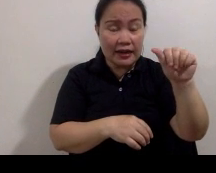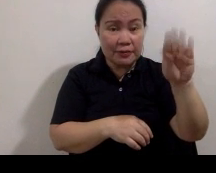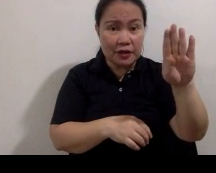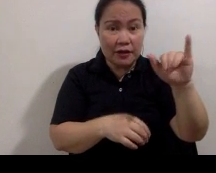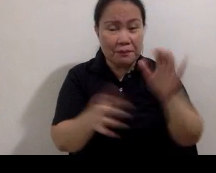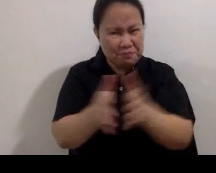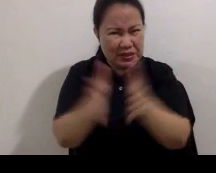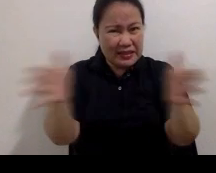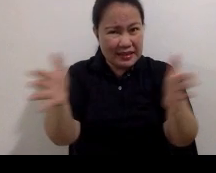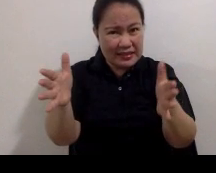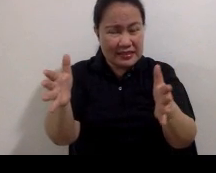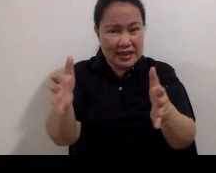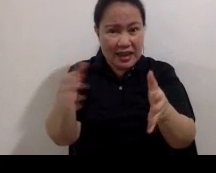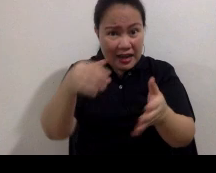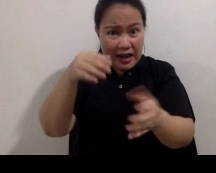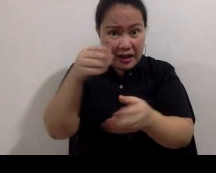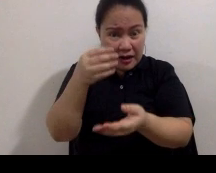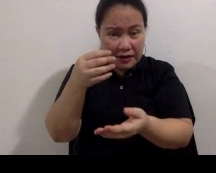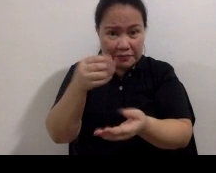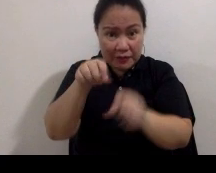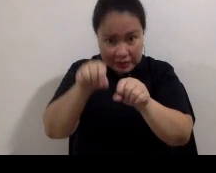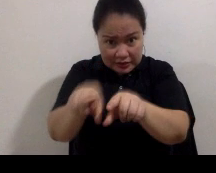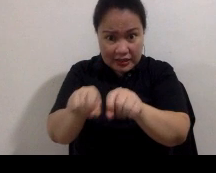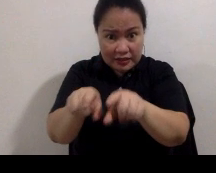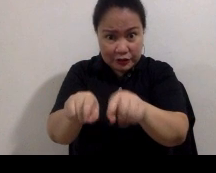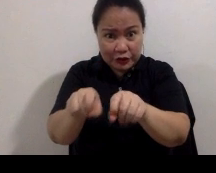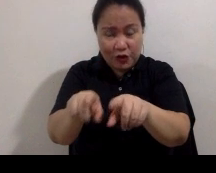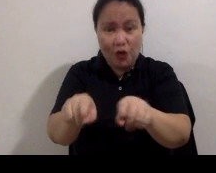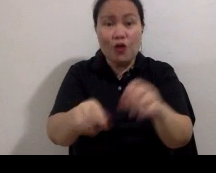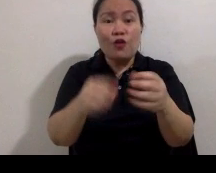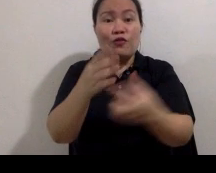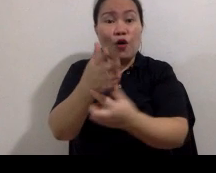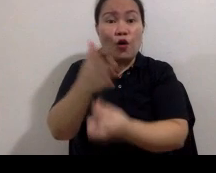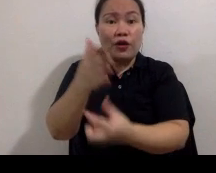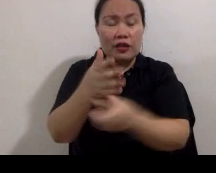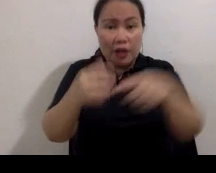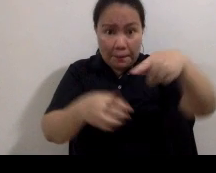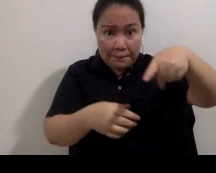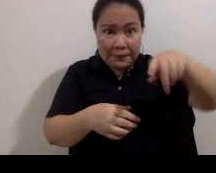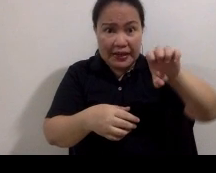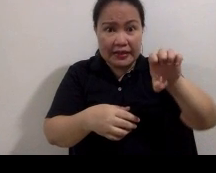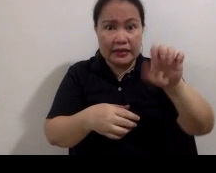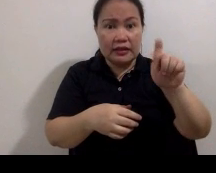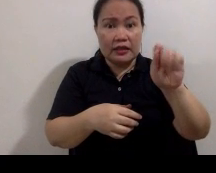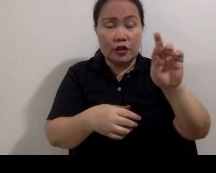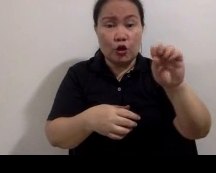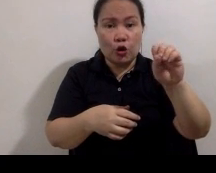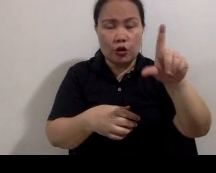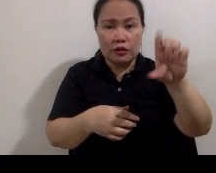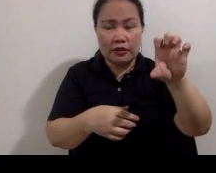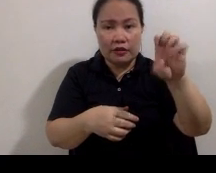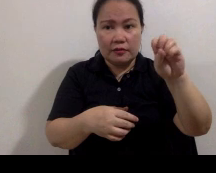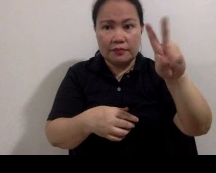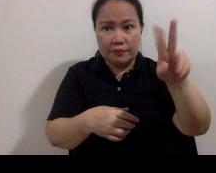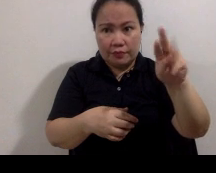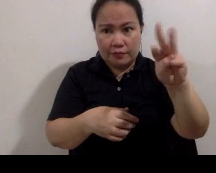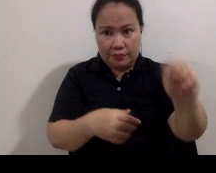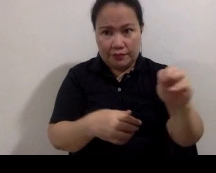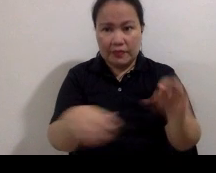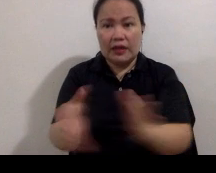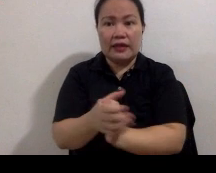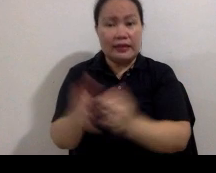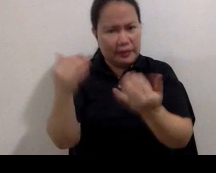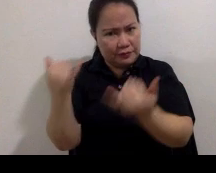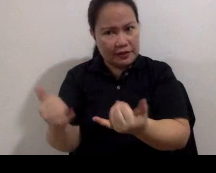tagapagluwas ng petrolyo sa daigdig. Punta na tayo sa Timog Asya. Basahin natin ang sabay-sabay. Yamang likas